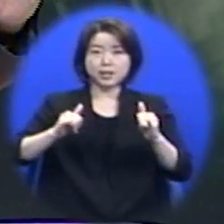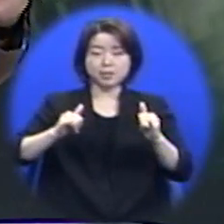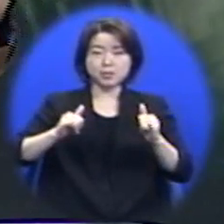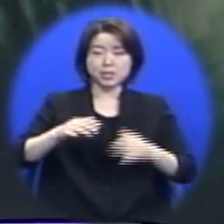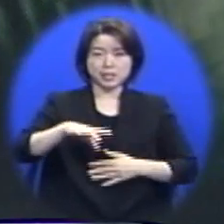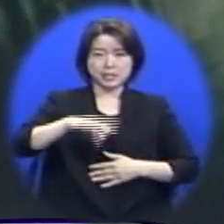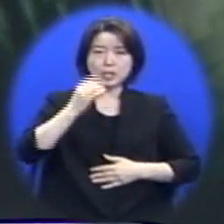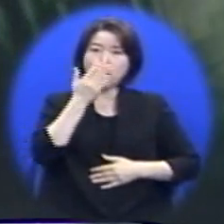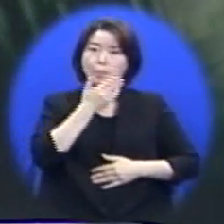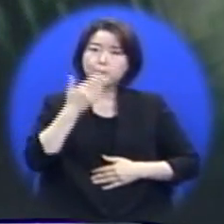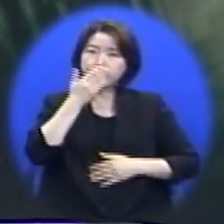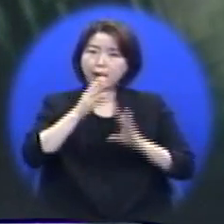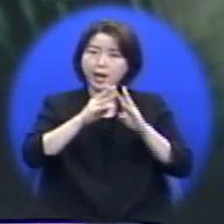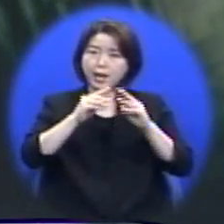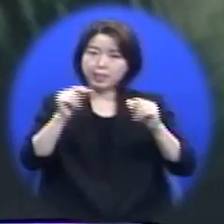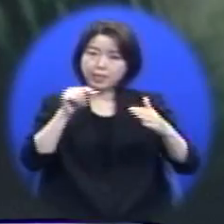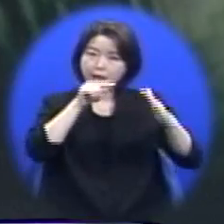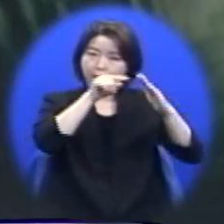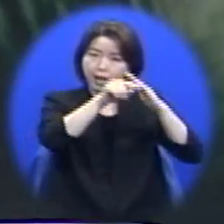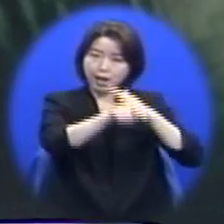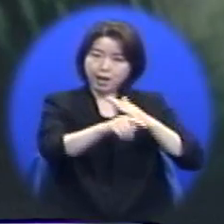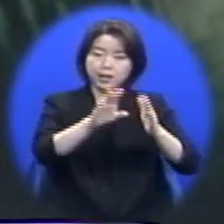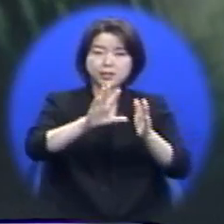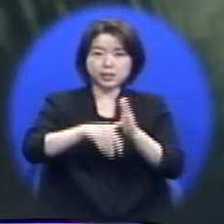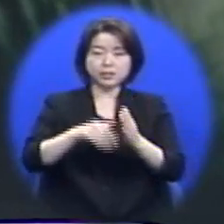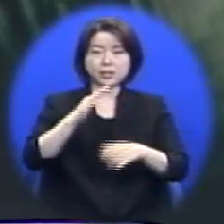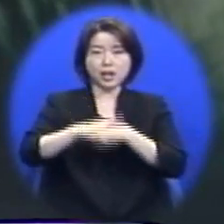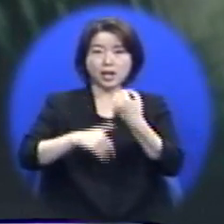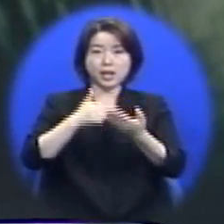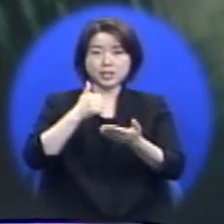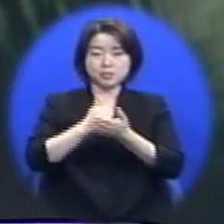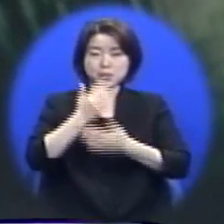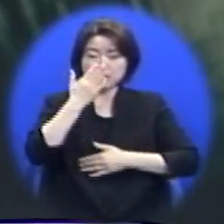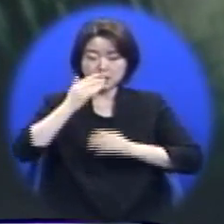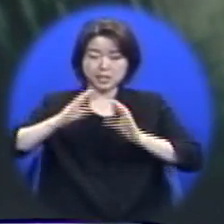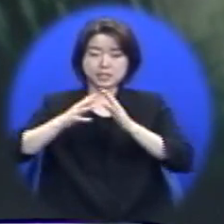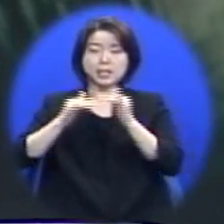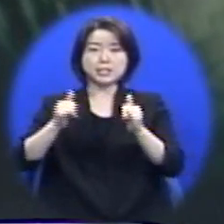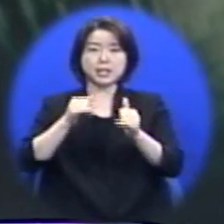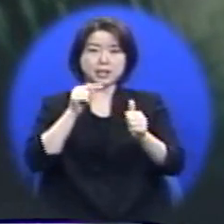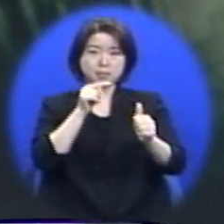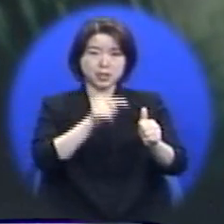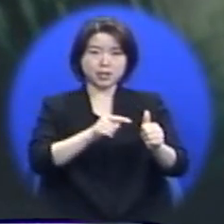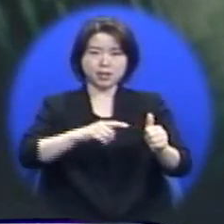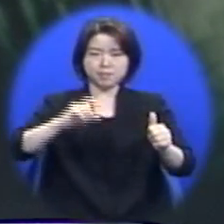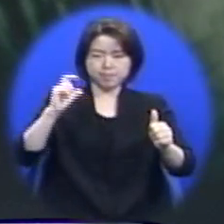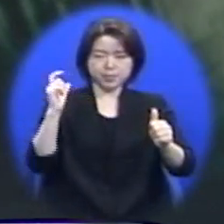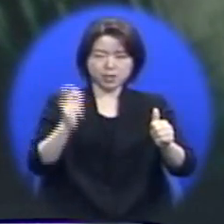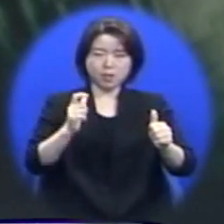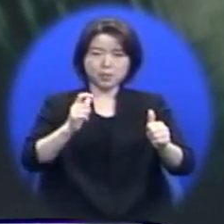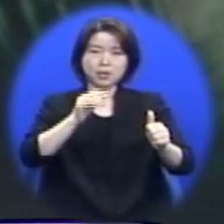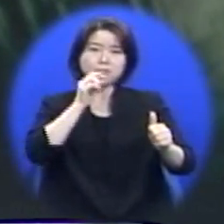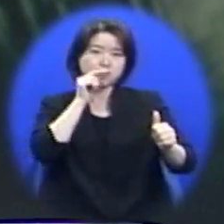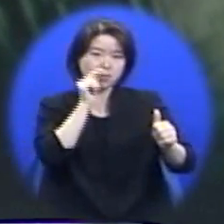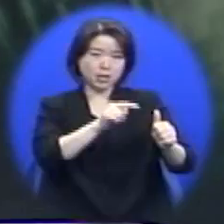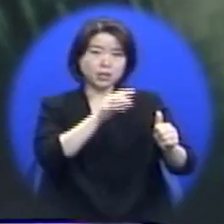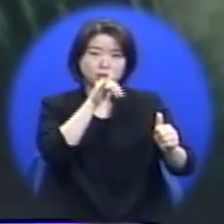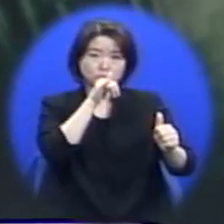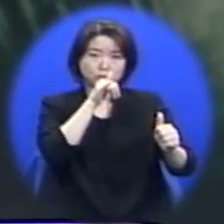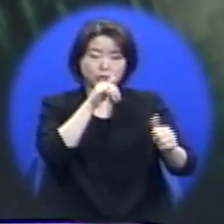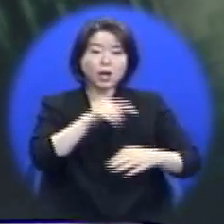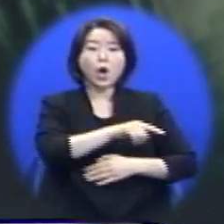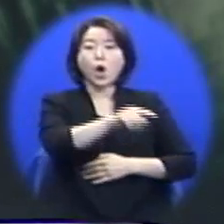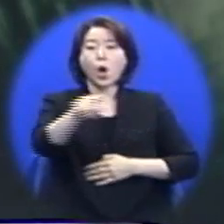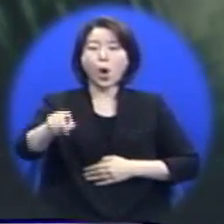처음 가나안 땅에 들어가게 될 때, 그때 하나님께서 이스라엘 백성들에게 엄히 당부하신 내용이 너희들이 가나안